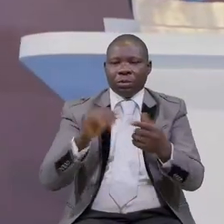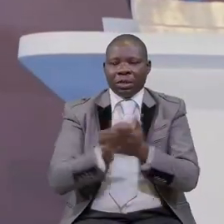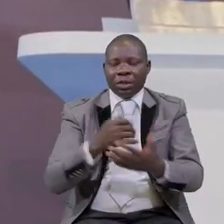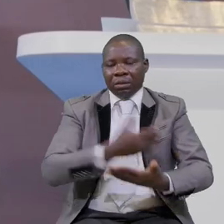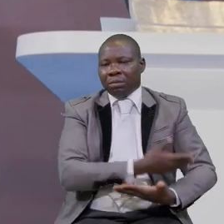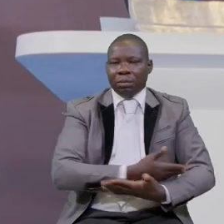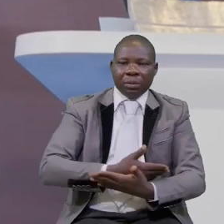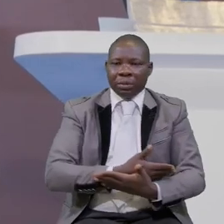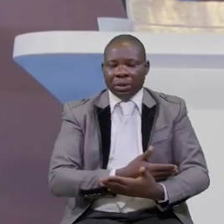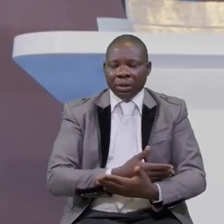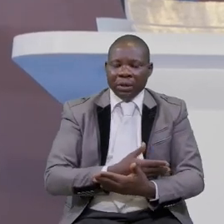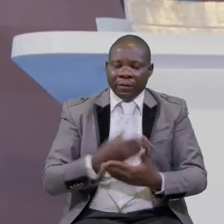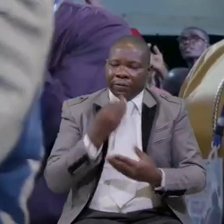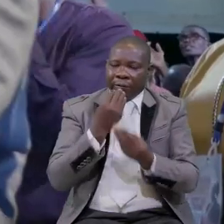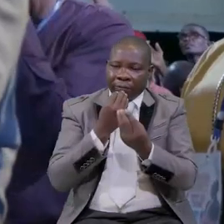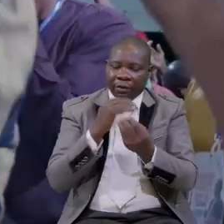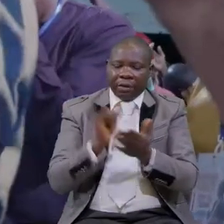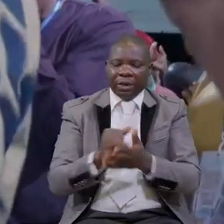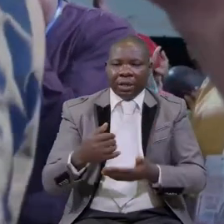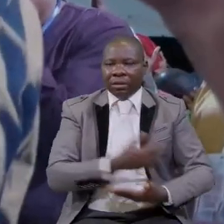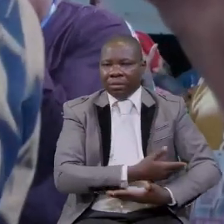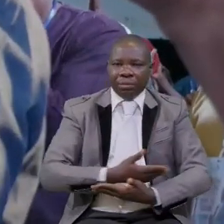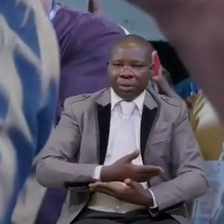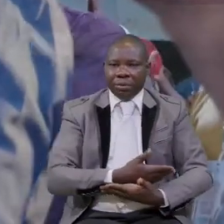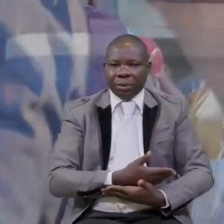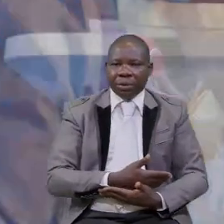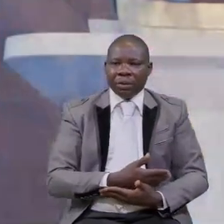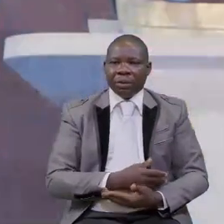garde-le, nourris ce bébé,